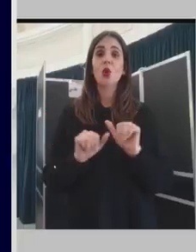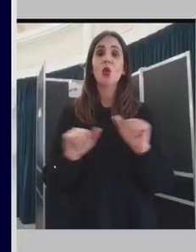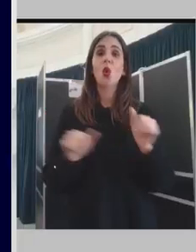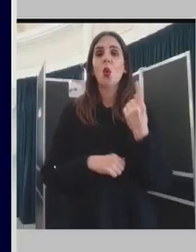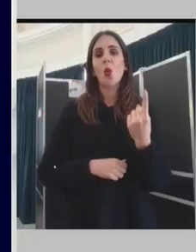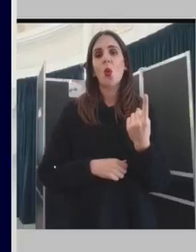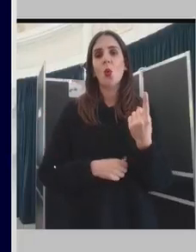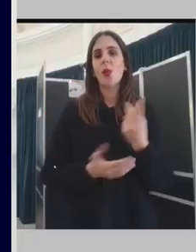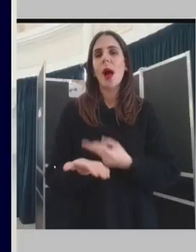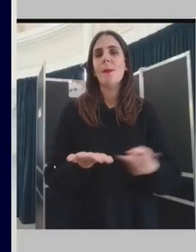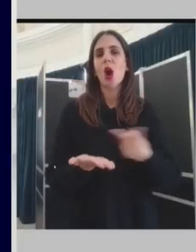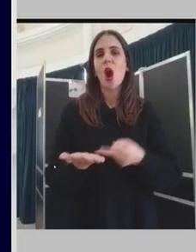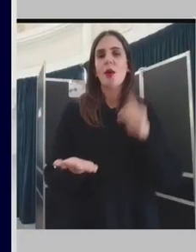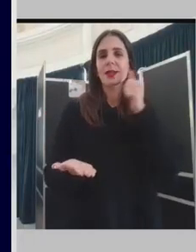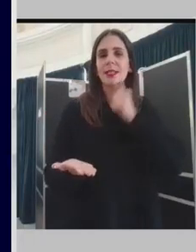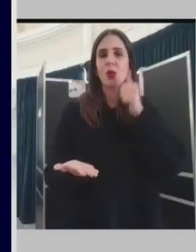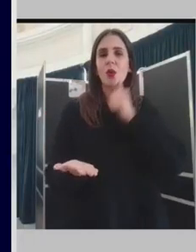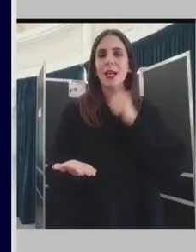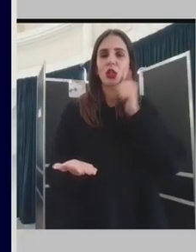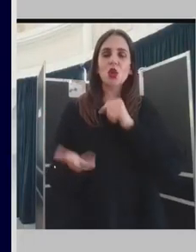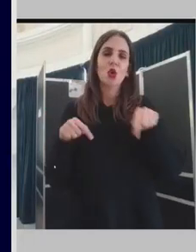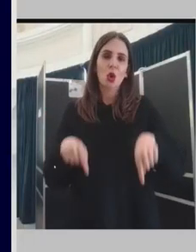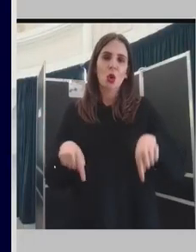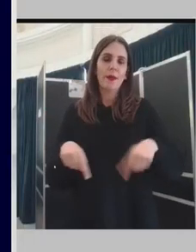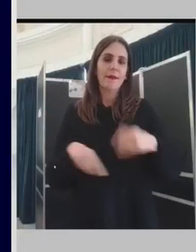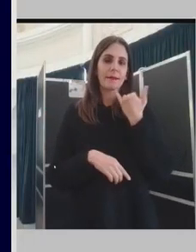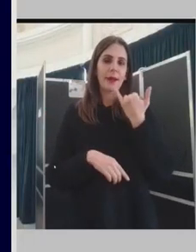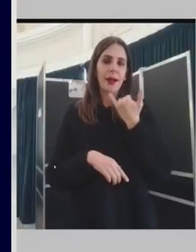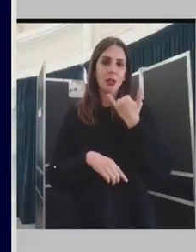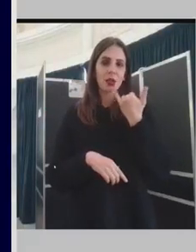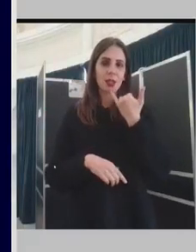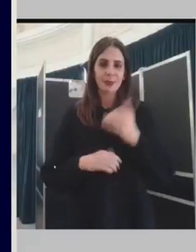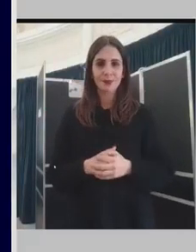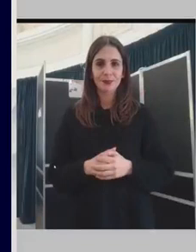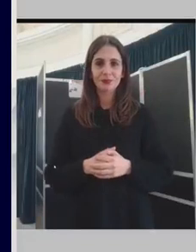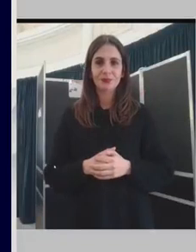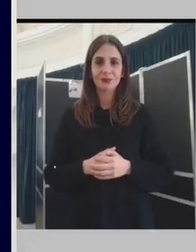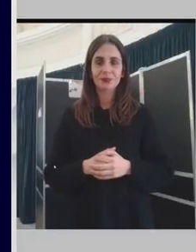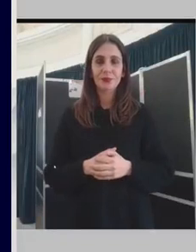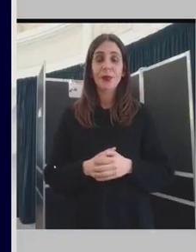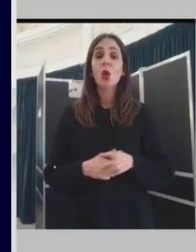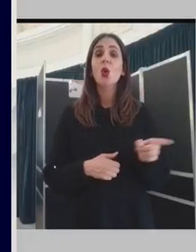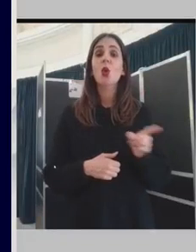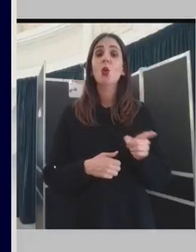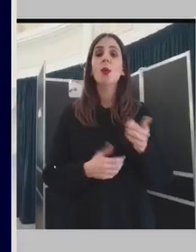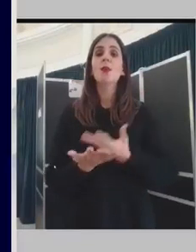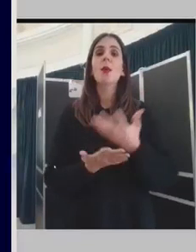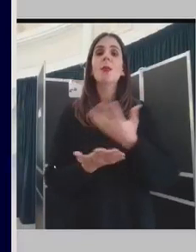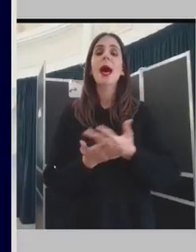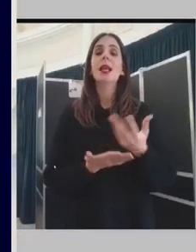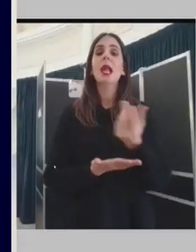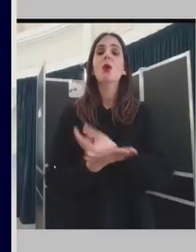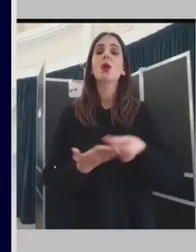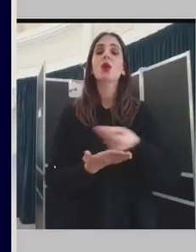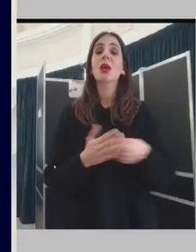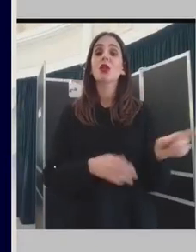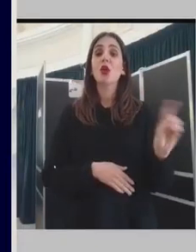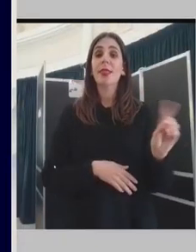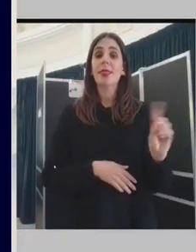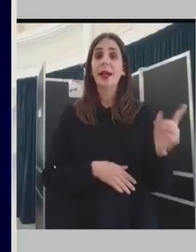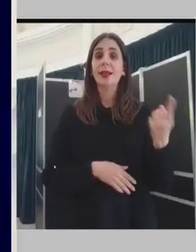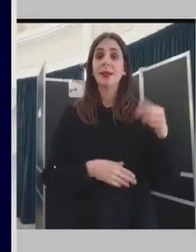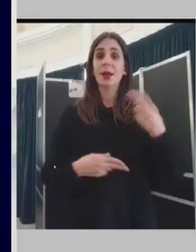direttamente lì da questa postazione. Felice Di Iorio della Rete di Tutti, e ci parlerà anche del progetto Taxi per Roma, e la